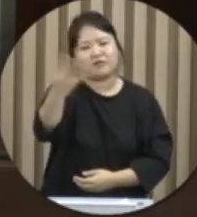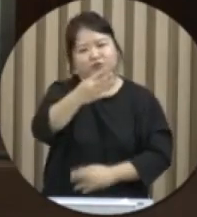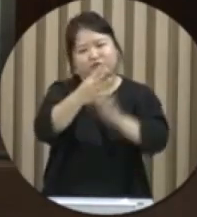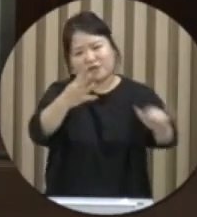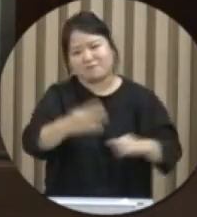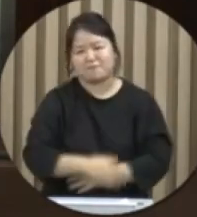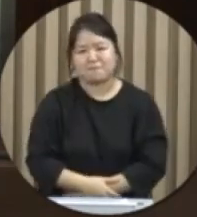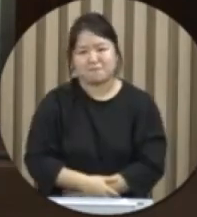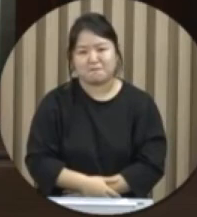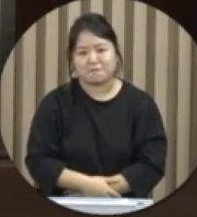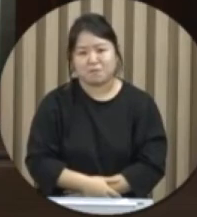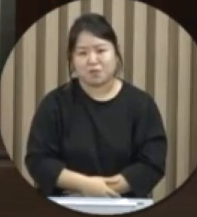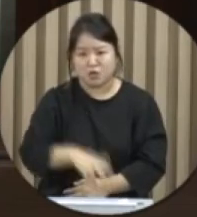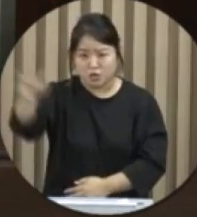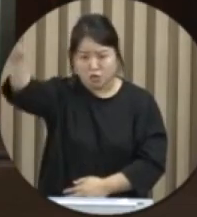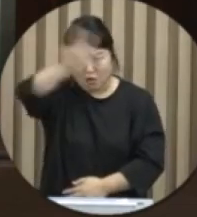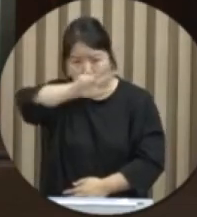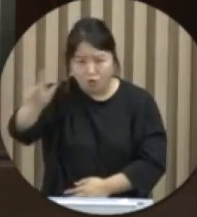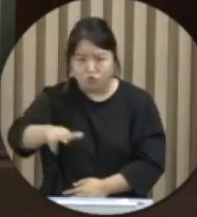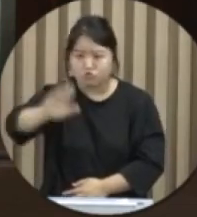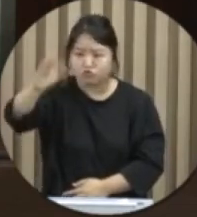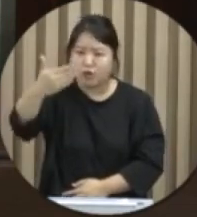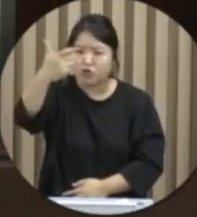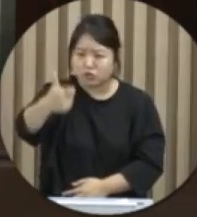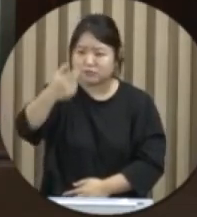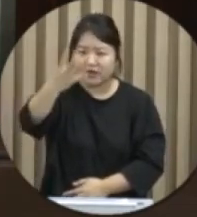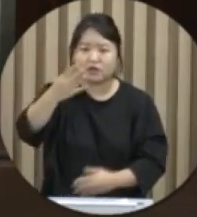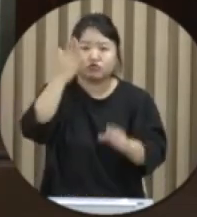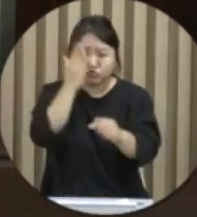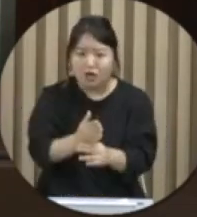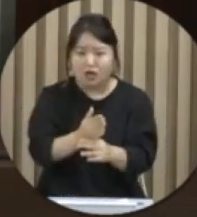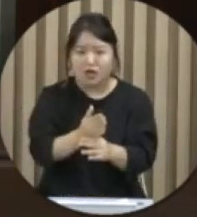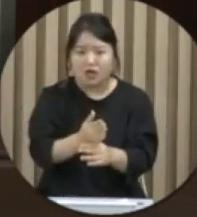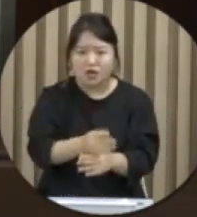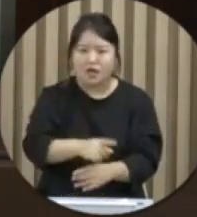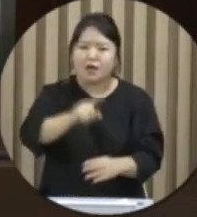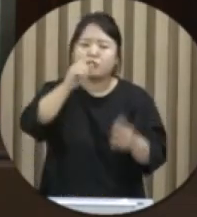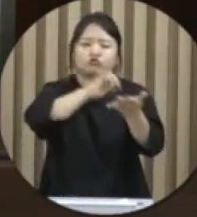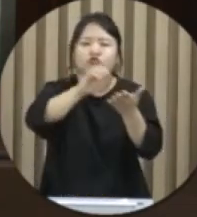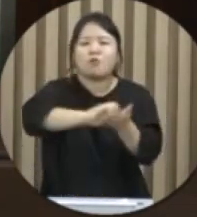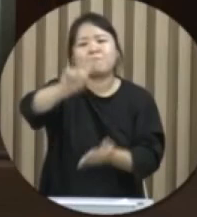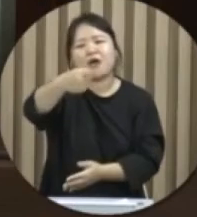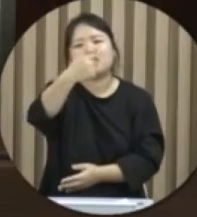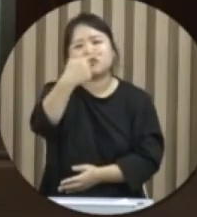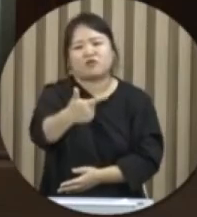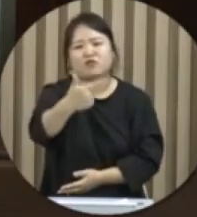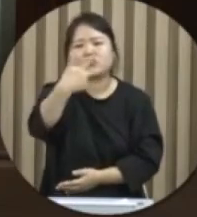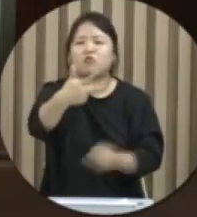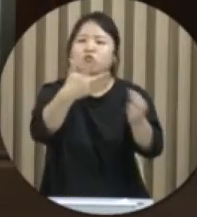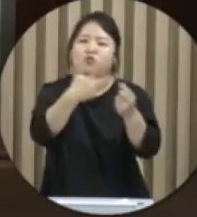며 전국 964 개 역사 중 100여 순 일곱 번째의